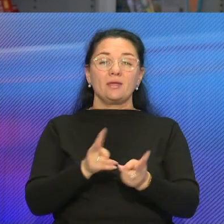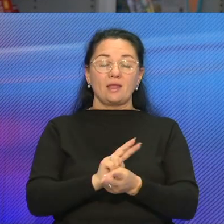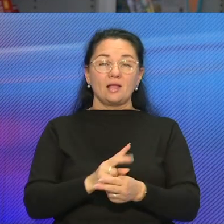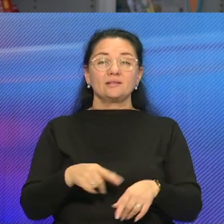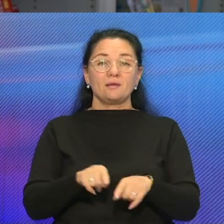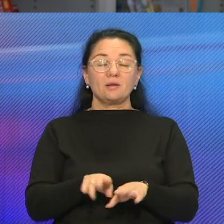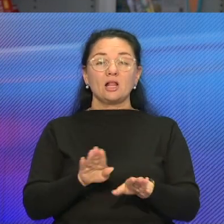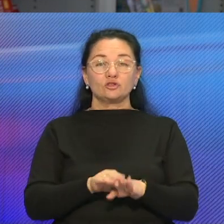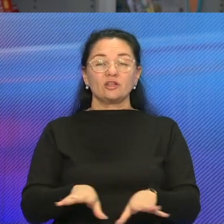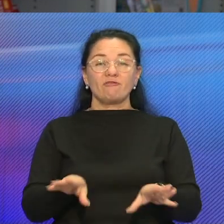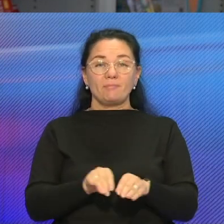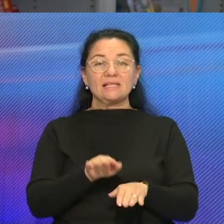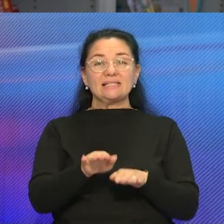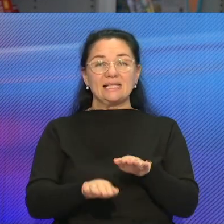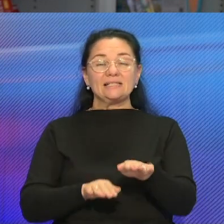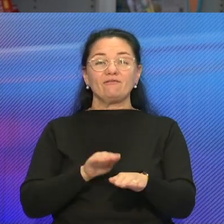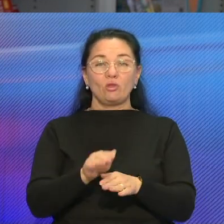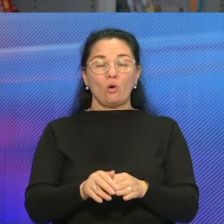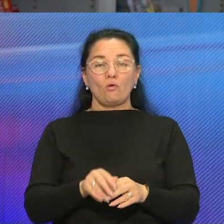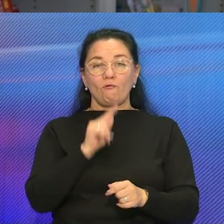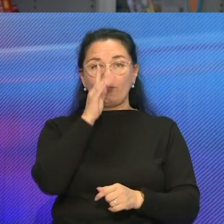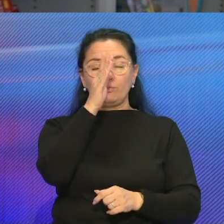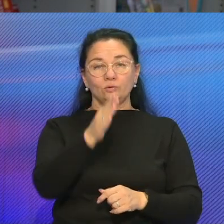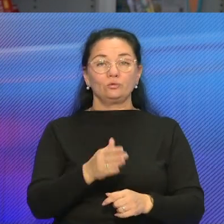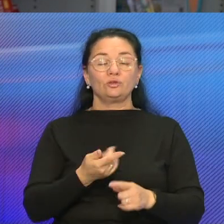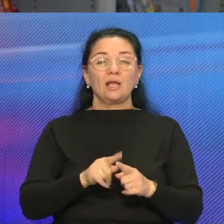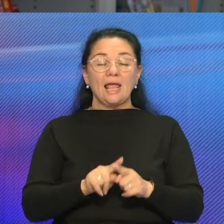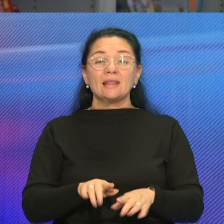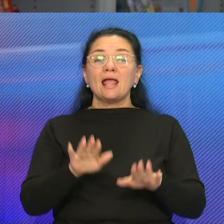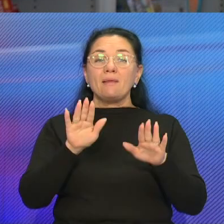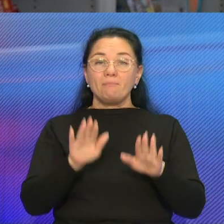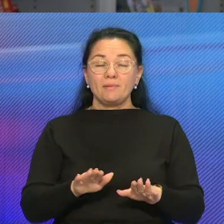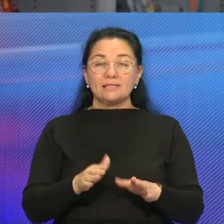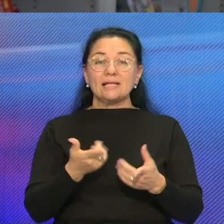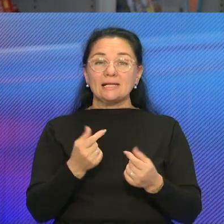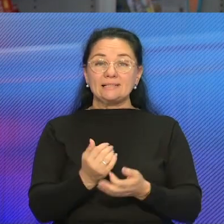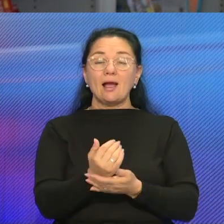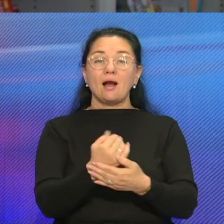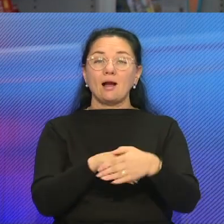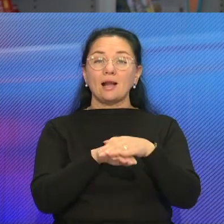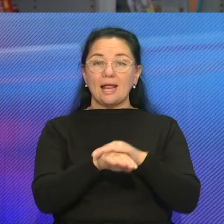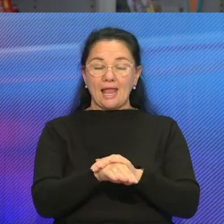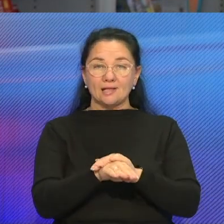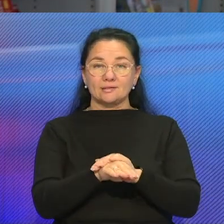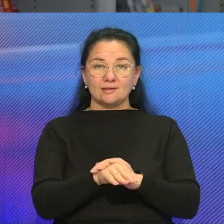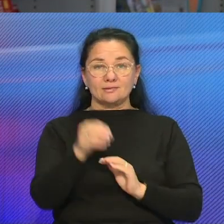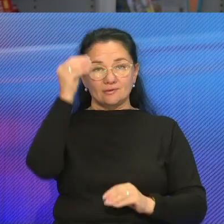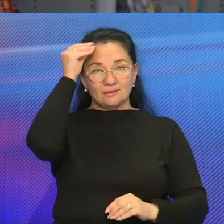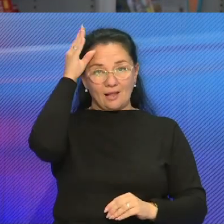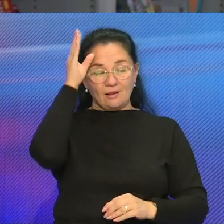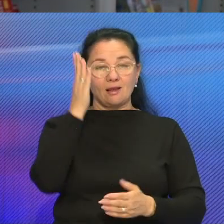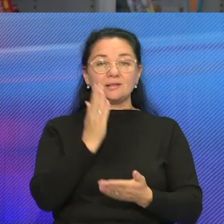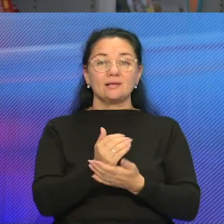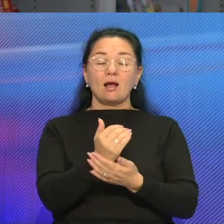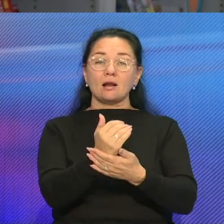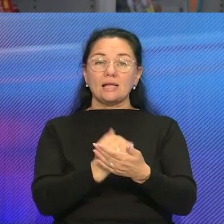ў ногу. Бібліотекі сёння гэта саправды місце, дзе заховаюцца веды, дзе заховаюцца інформація.